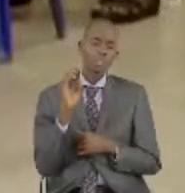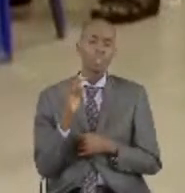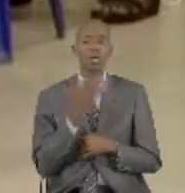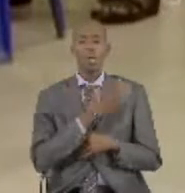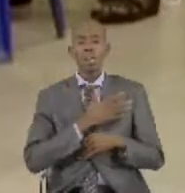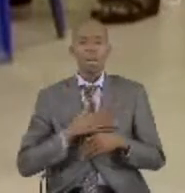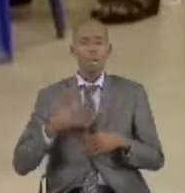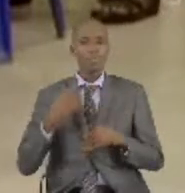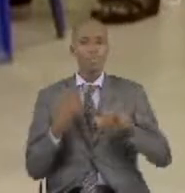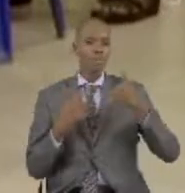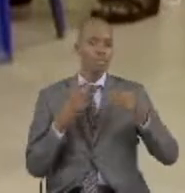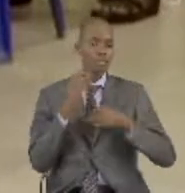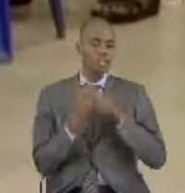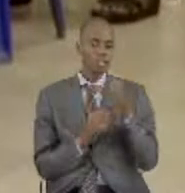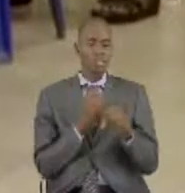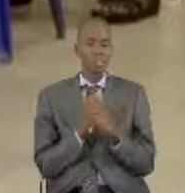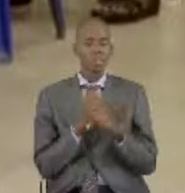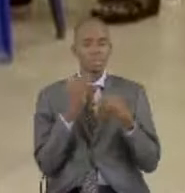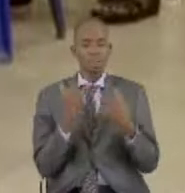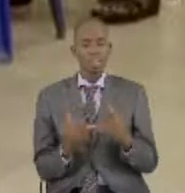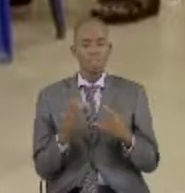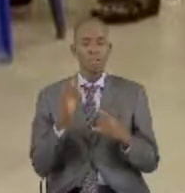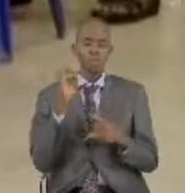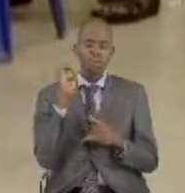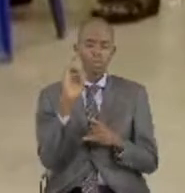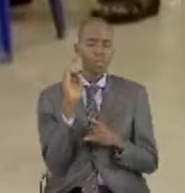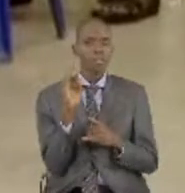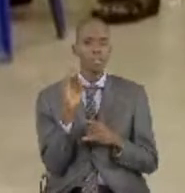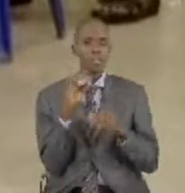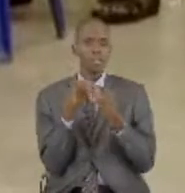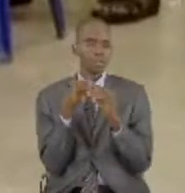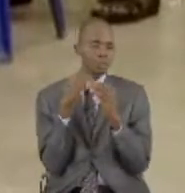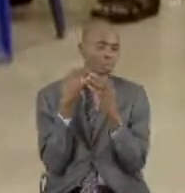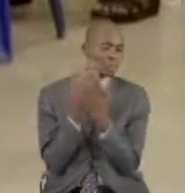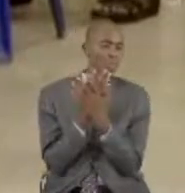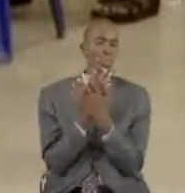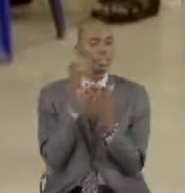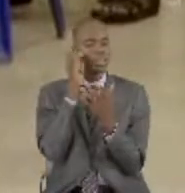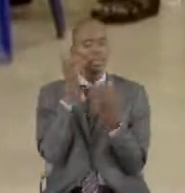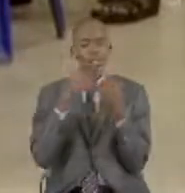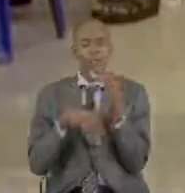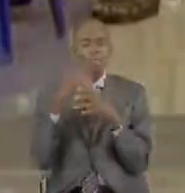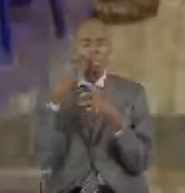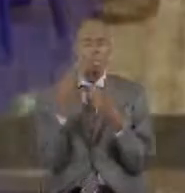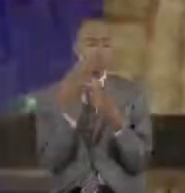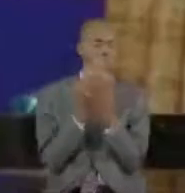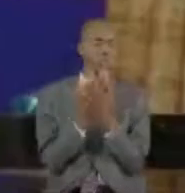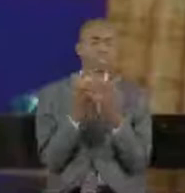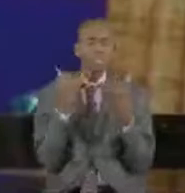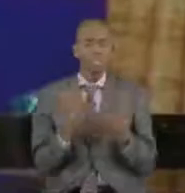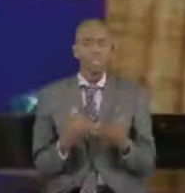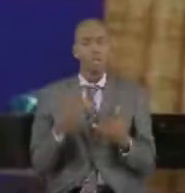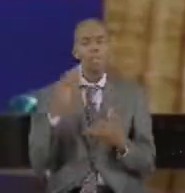annonce maintenant la première année a maintenant présent dans la prison il sort de la présente annonce